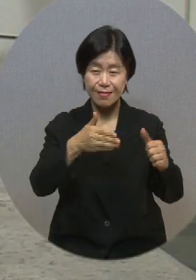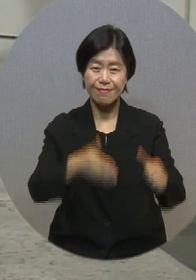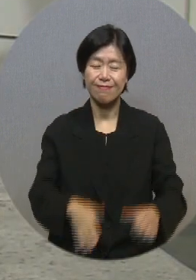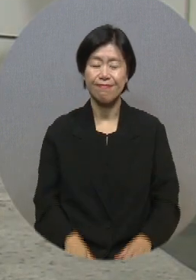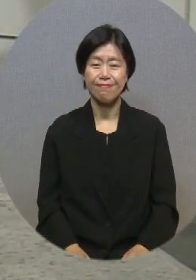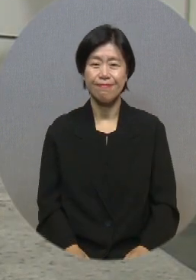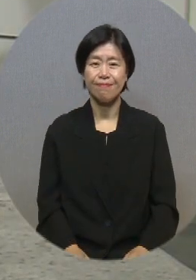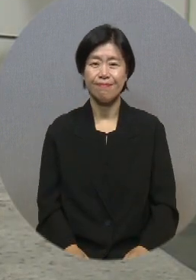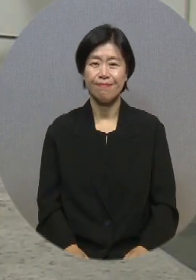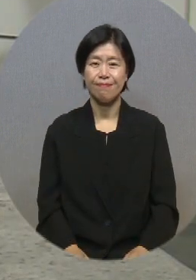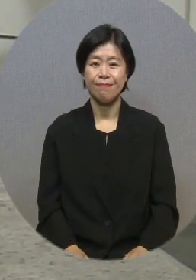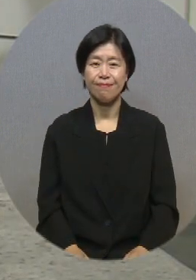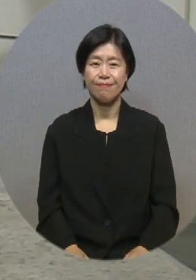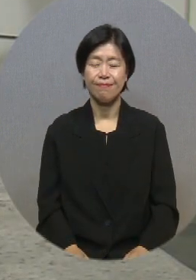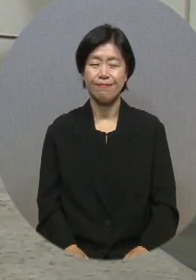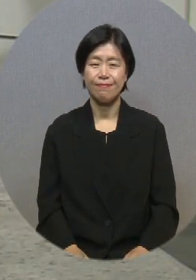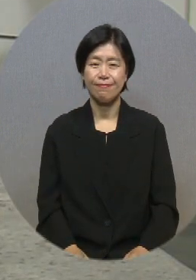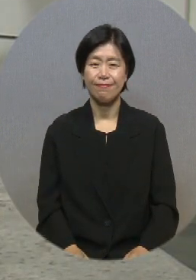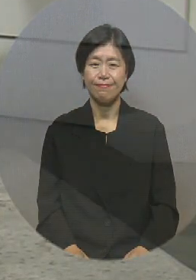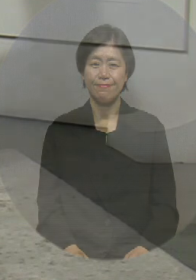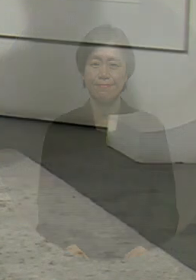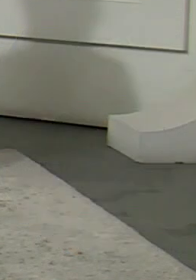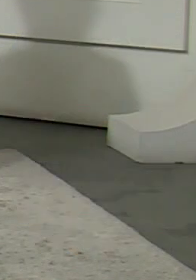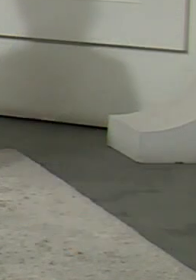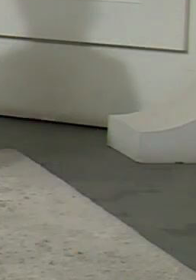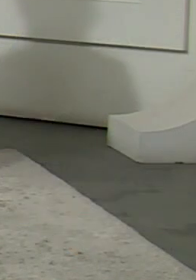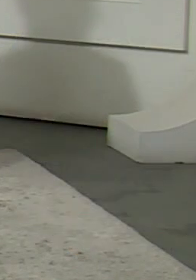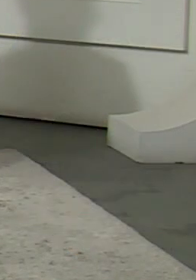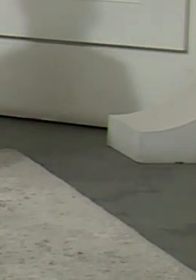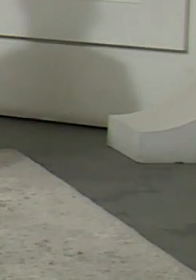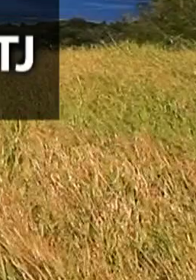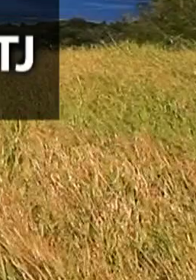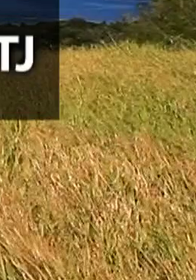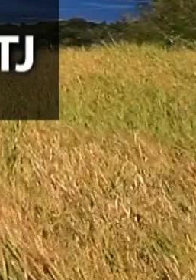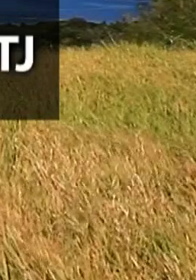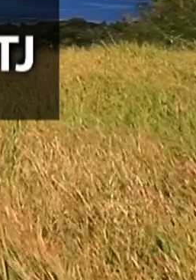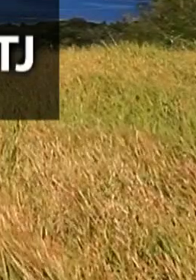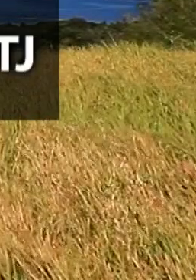네. 바랍니다. 네, 감사합니다. 네. 감사합니다. 예.